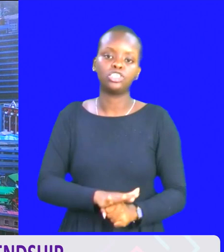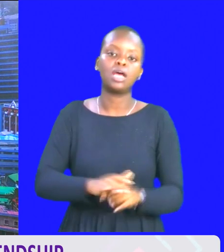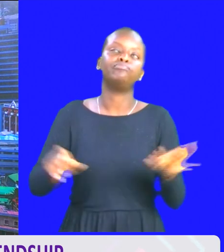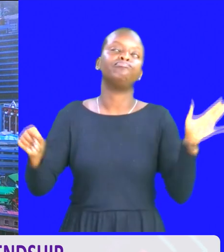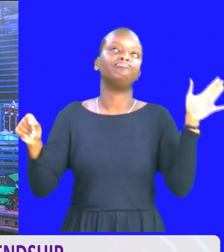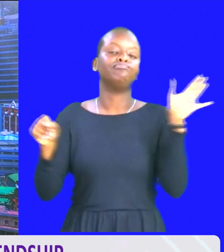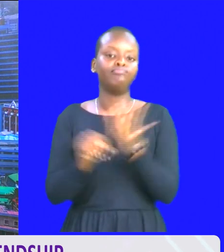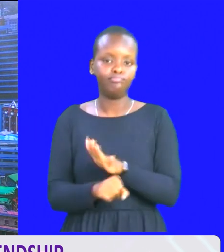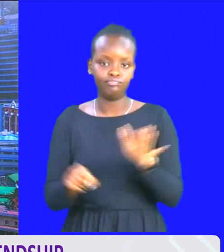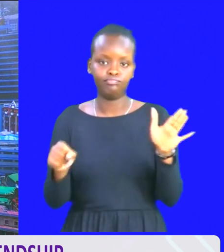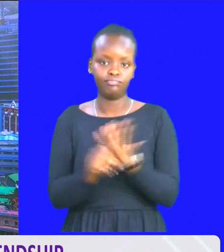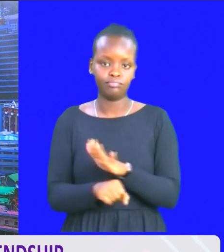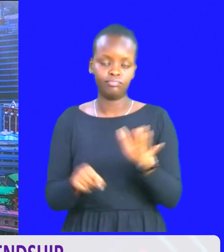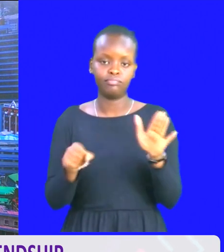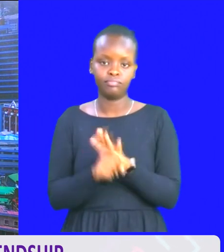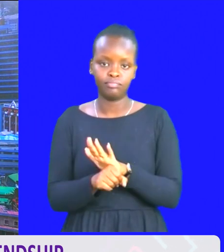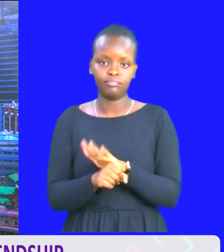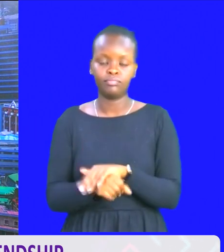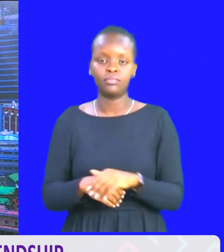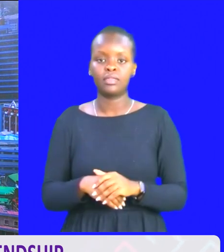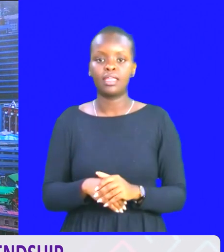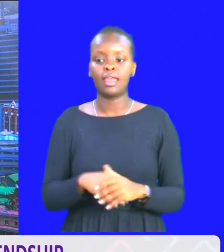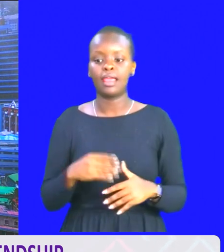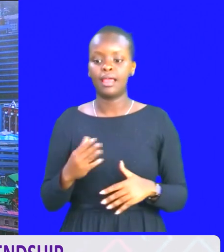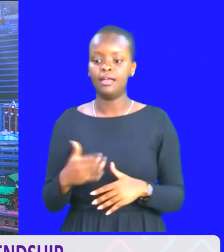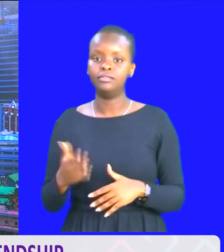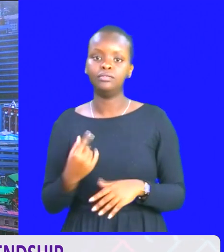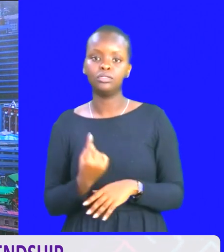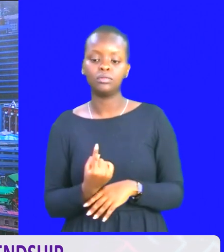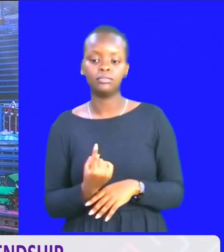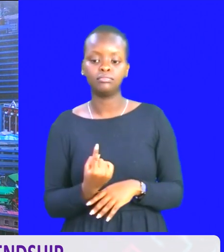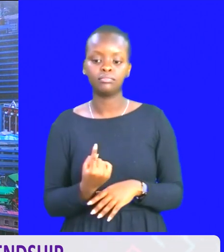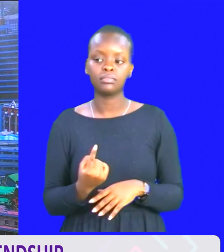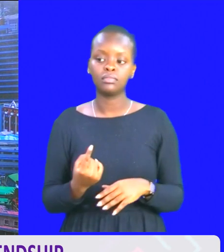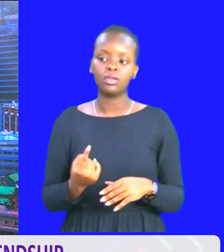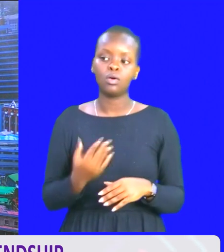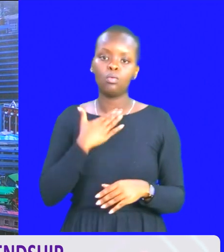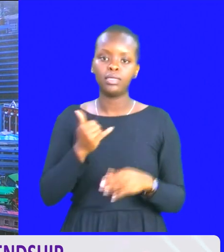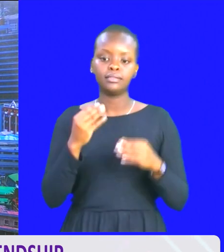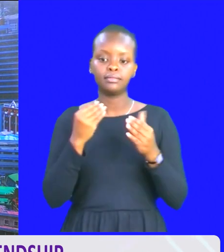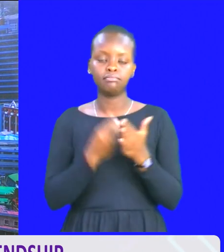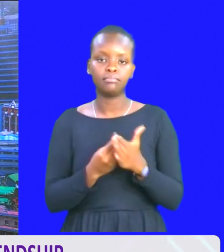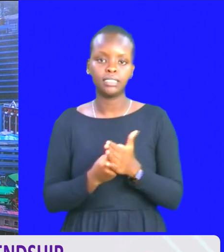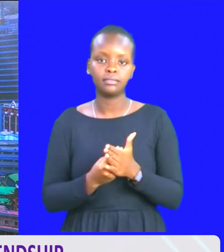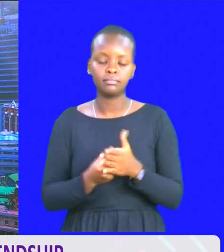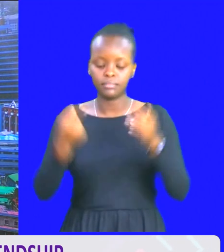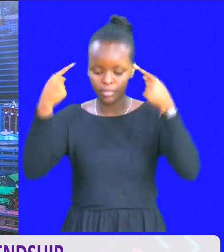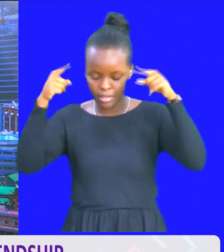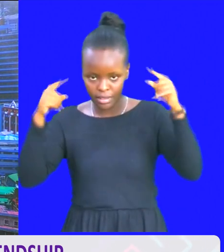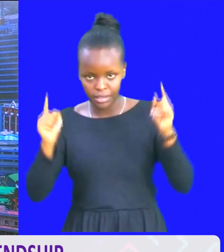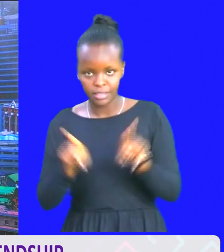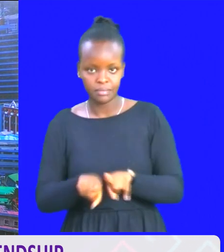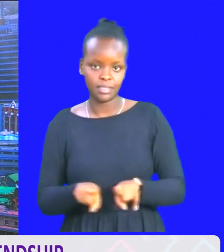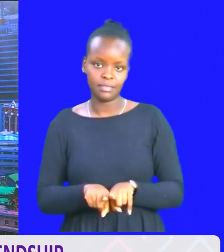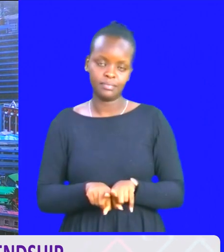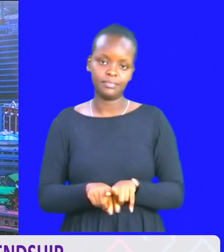nini. Sahi kwanza. Paano, Joe? Kila mjoko na ile takia kama sikuwa mokas, kama sikuwa na kakil. Hapo na mali social media tunakuja kuongelea masaa